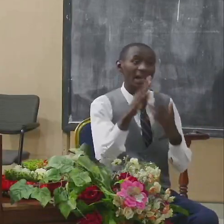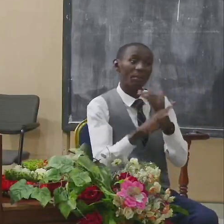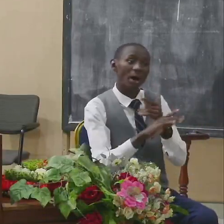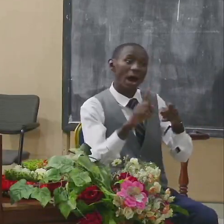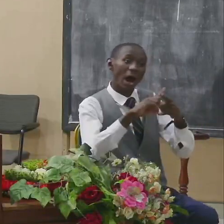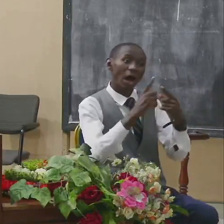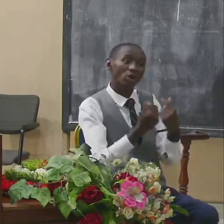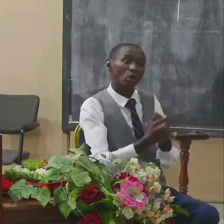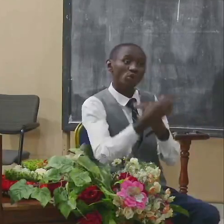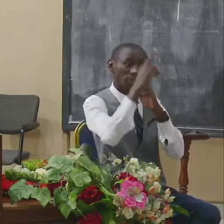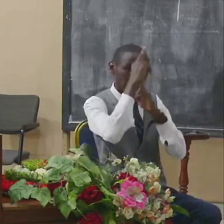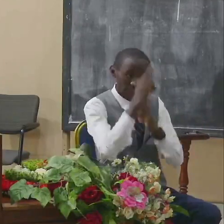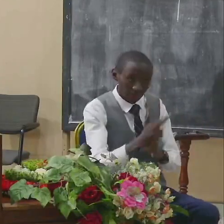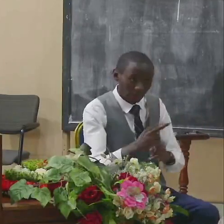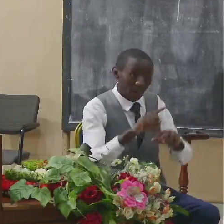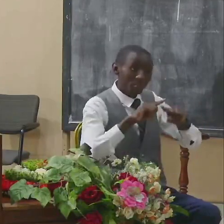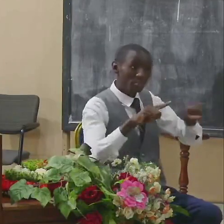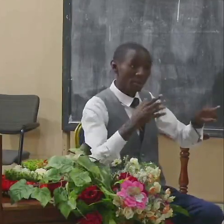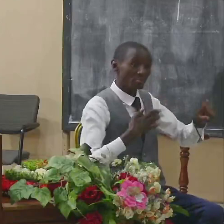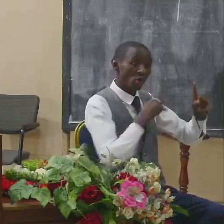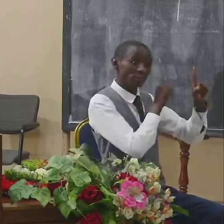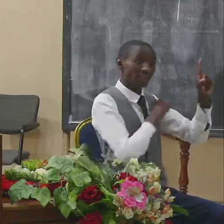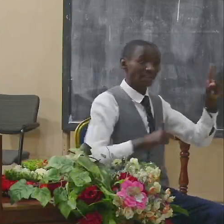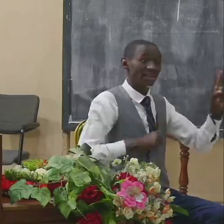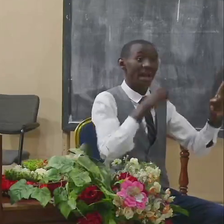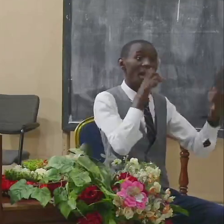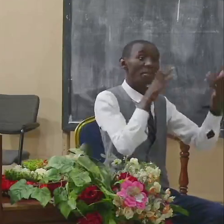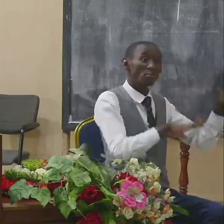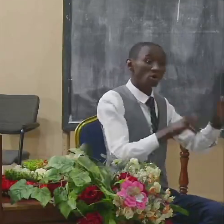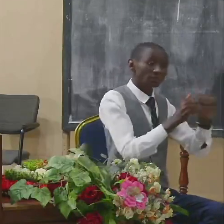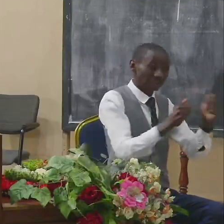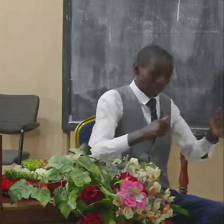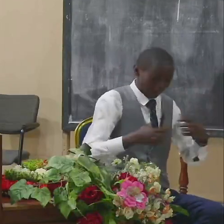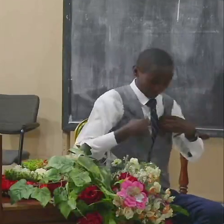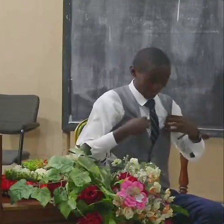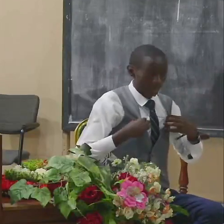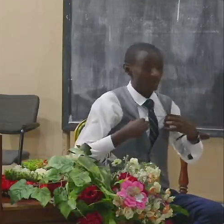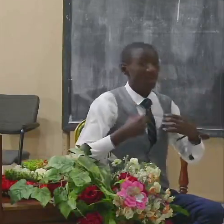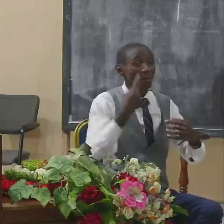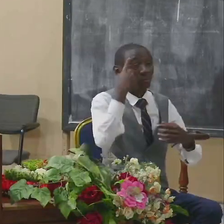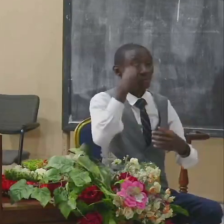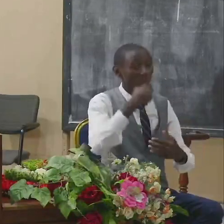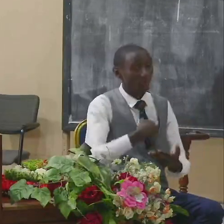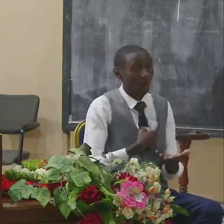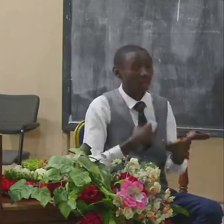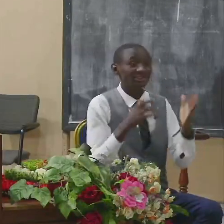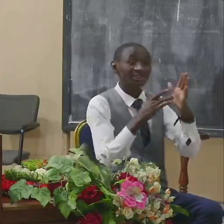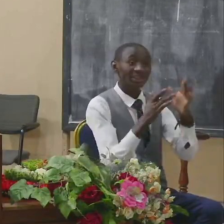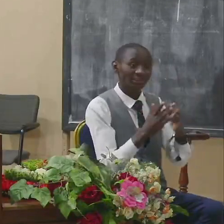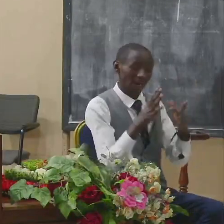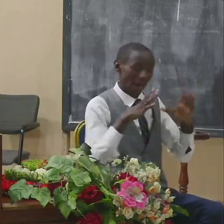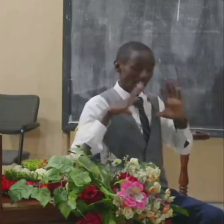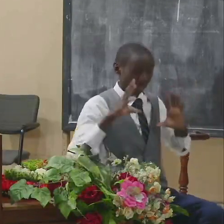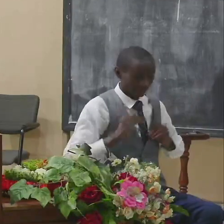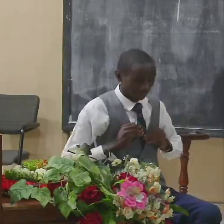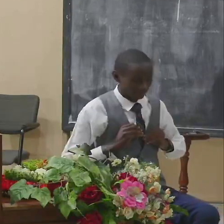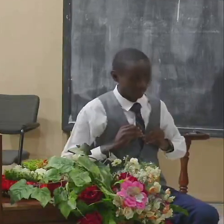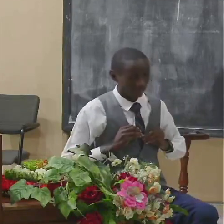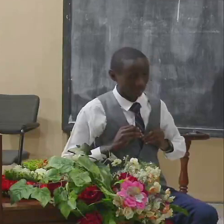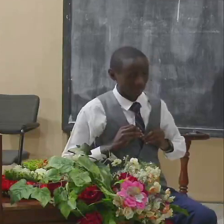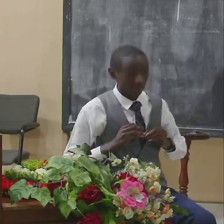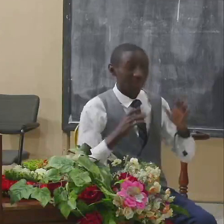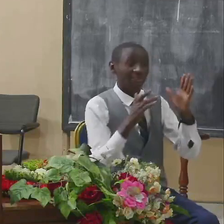tu ya adabu, lakini Bwana wetu alikufaka uchi kwa ajili yao, alikubali